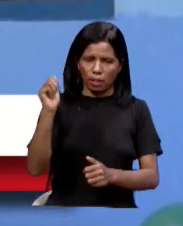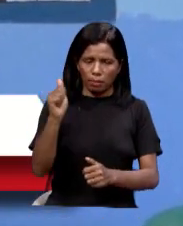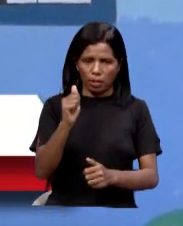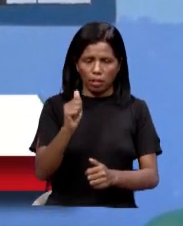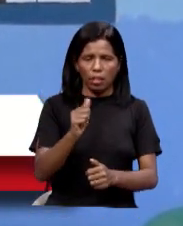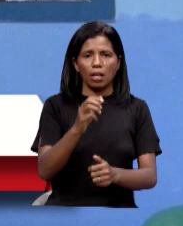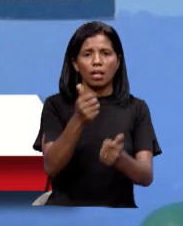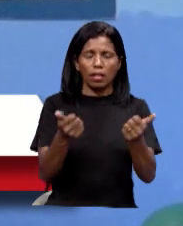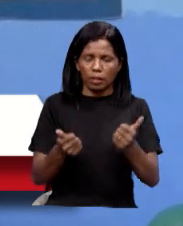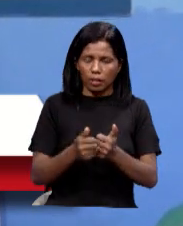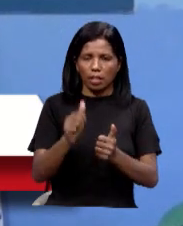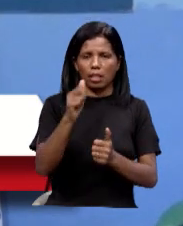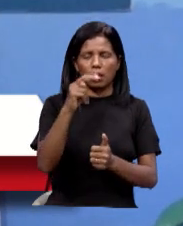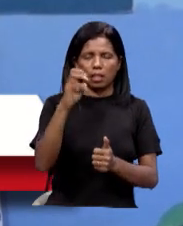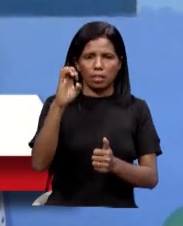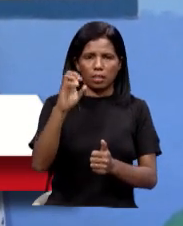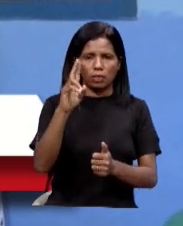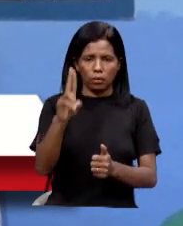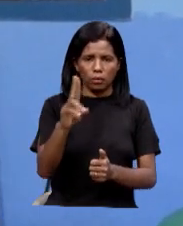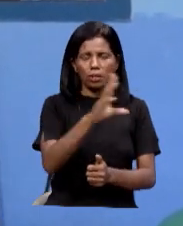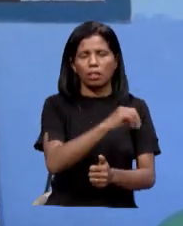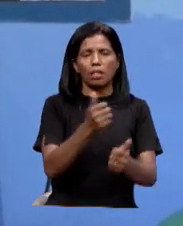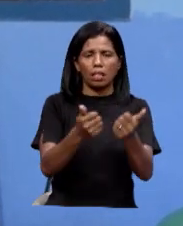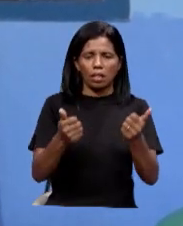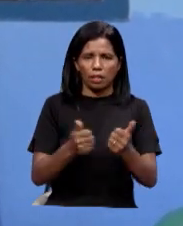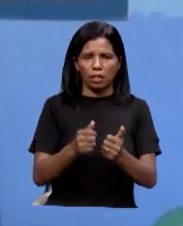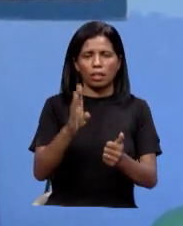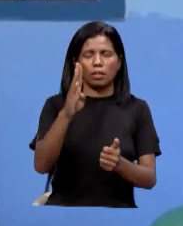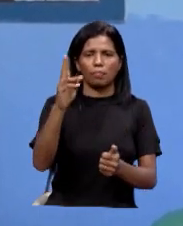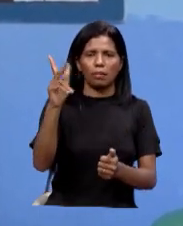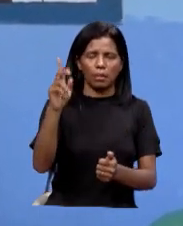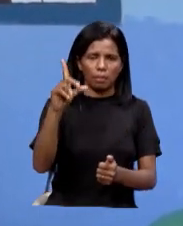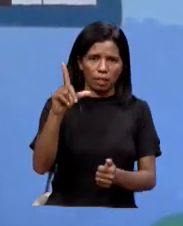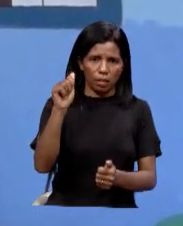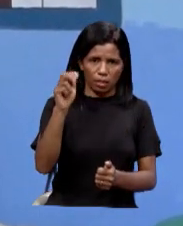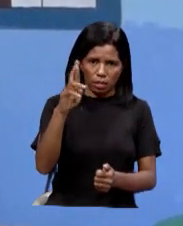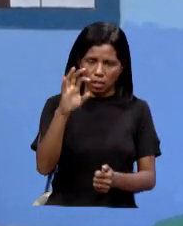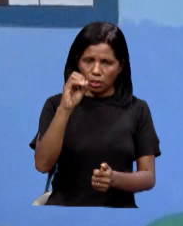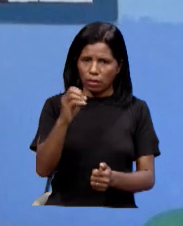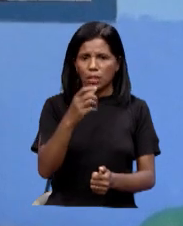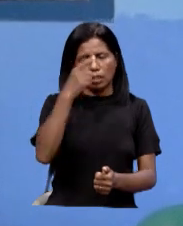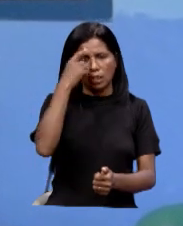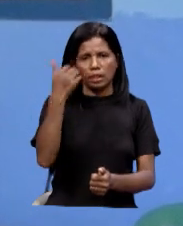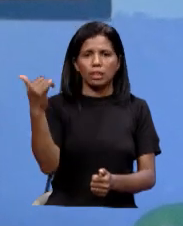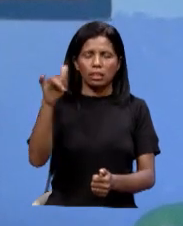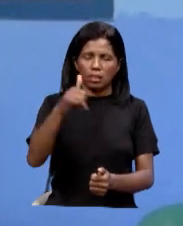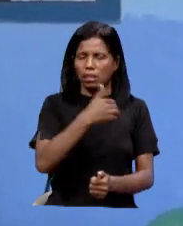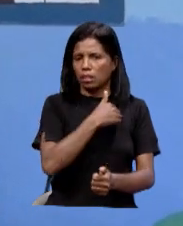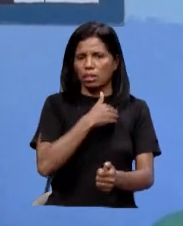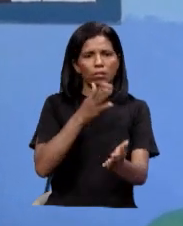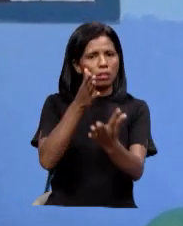Anilumu, aldea Deunai, aldea Blaro. Tamba sirane maksirau asi suba estrada, tamba momentu